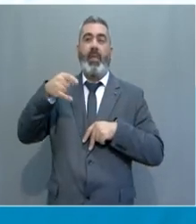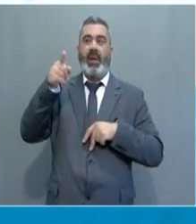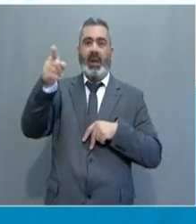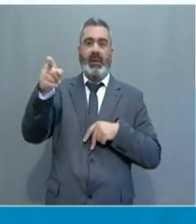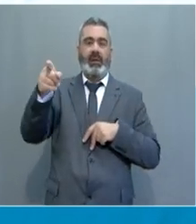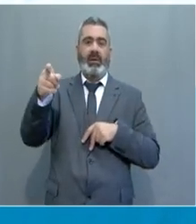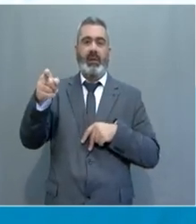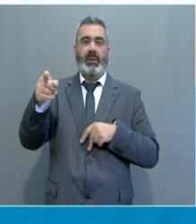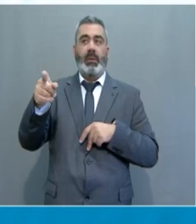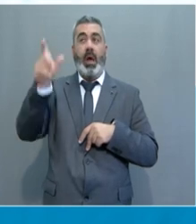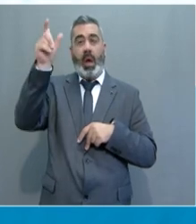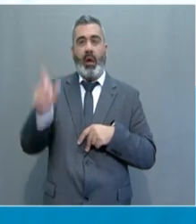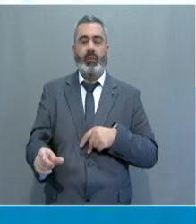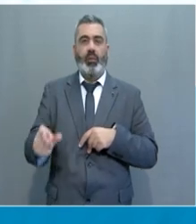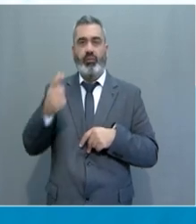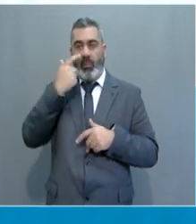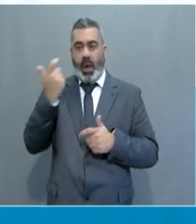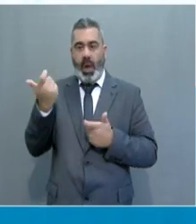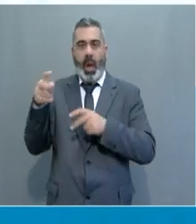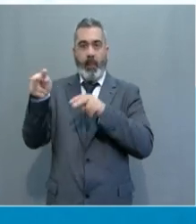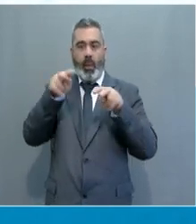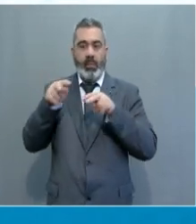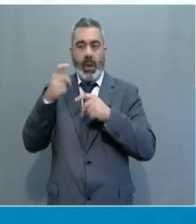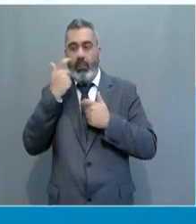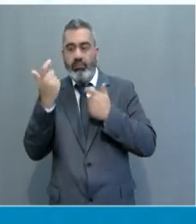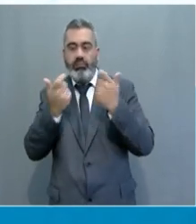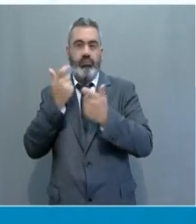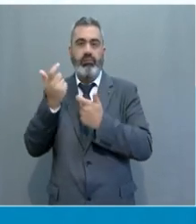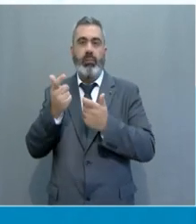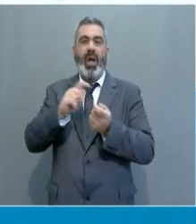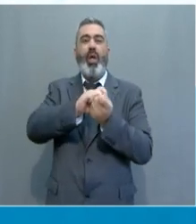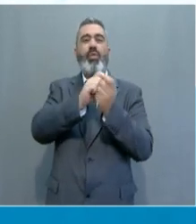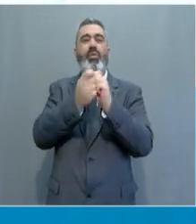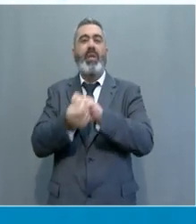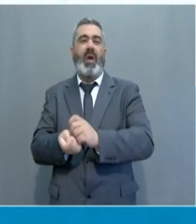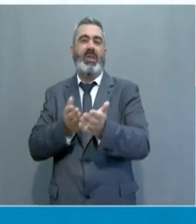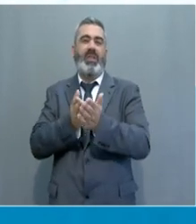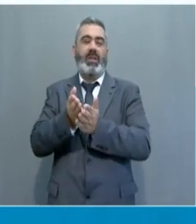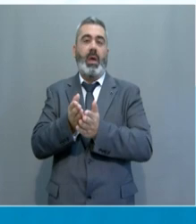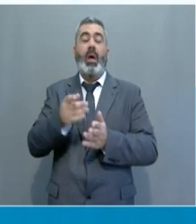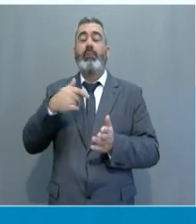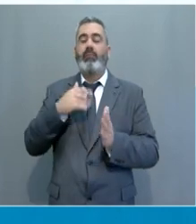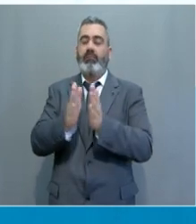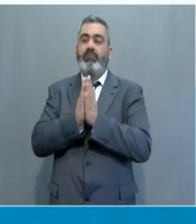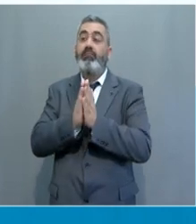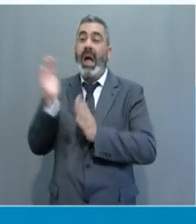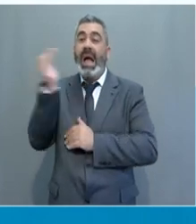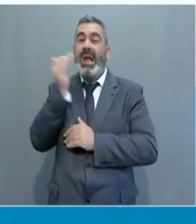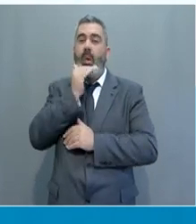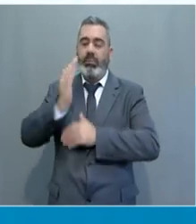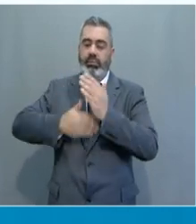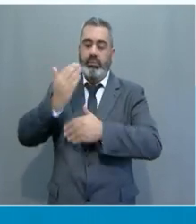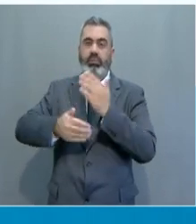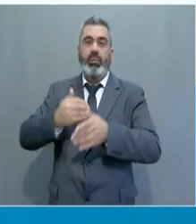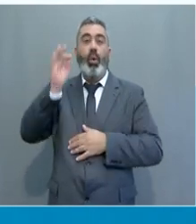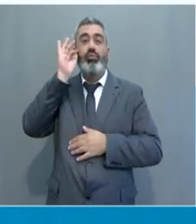οποίος έχει και την συνολική εποπτεία του σχεδίου δίκαιης μετάβασης, την μέγιστη δυνατή επιτάχυνση όλων των διαδικασιών, ώστε τα πολύ